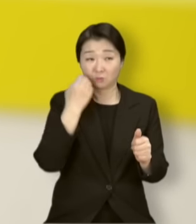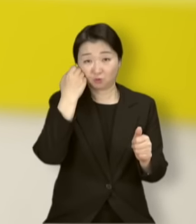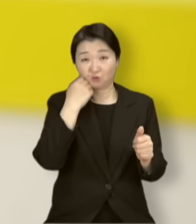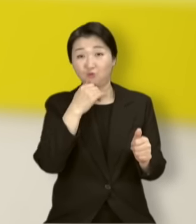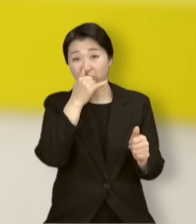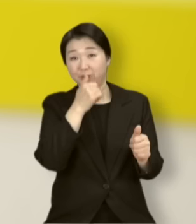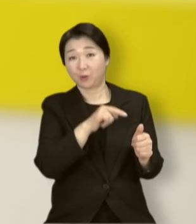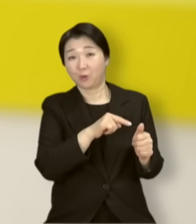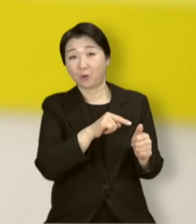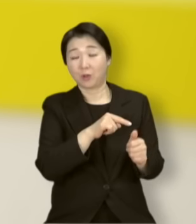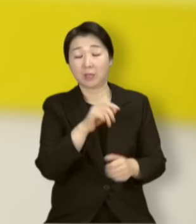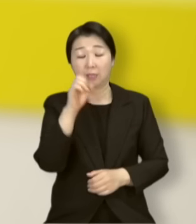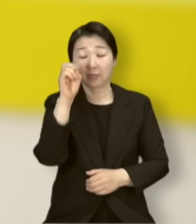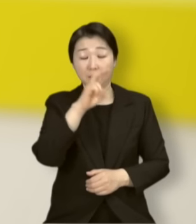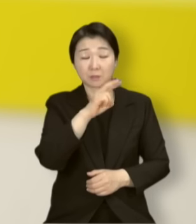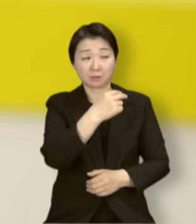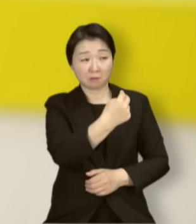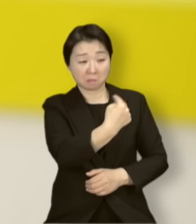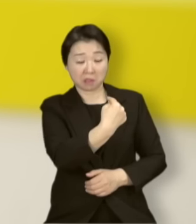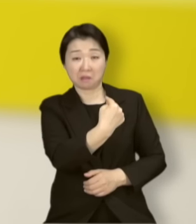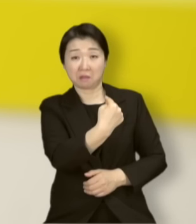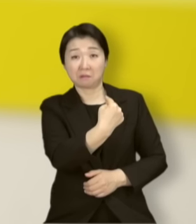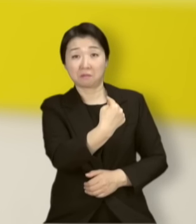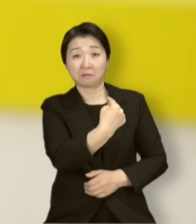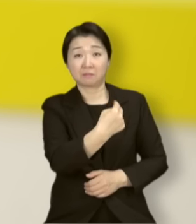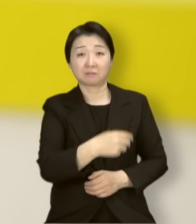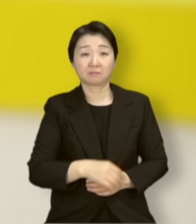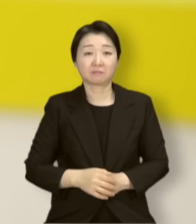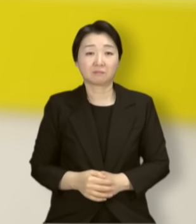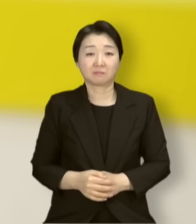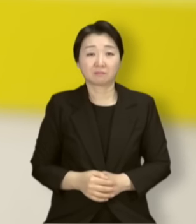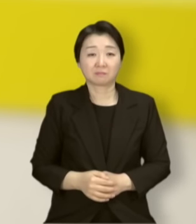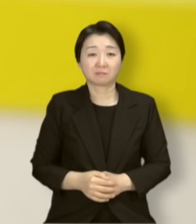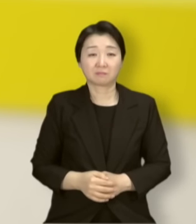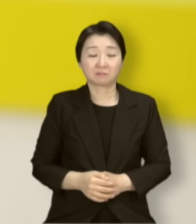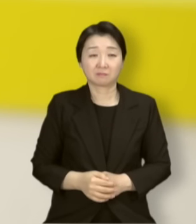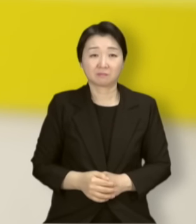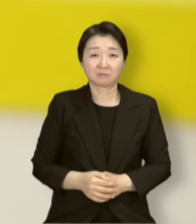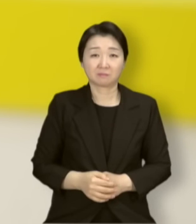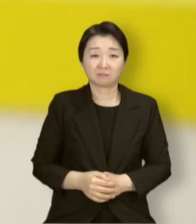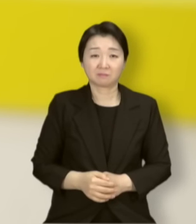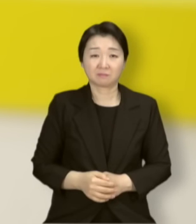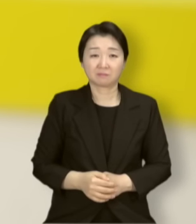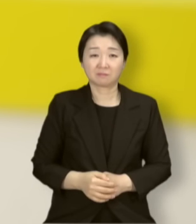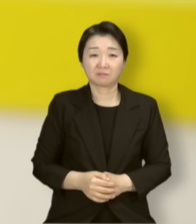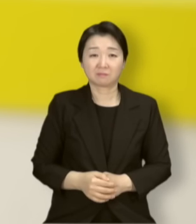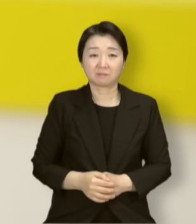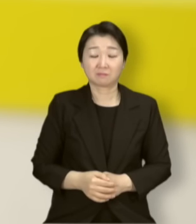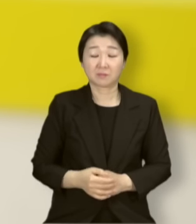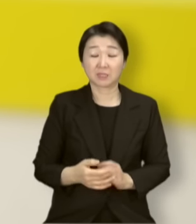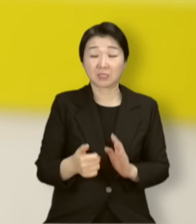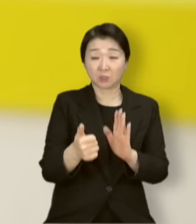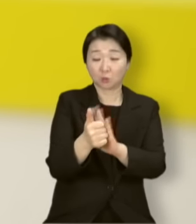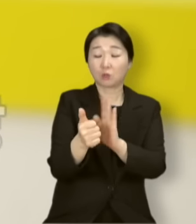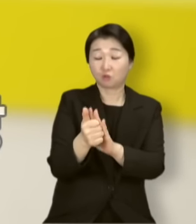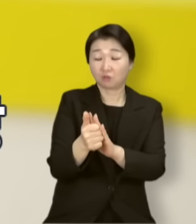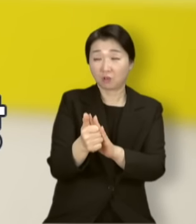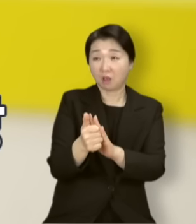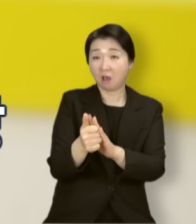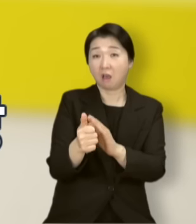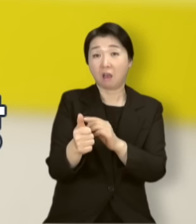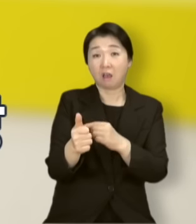분이 있으셨는데 갑자기 저를 쳐다보면서 옆에서 도와주겠는데 저보고